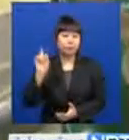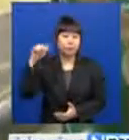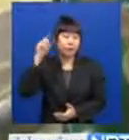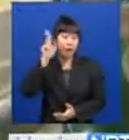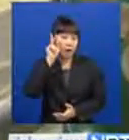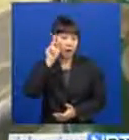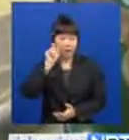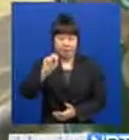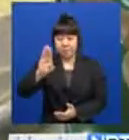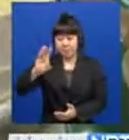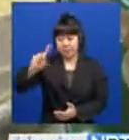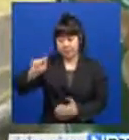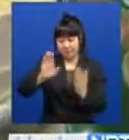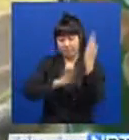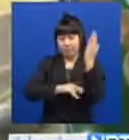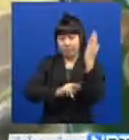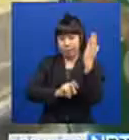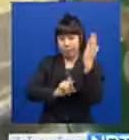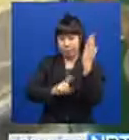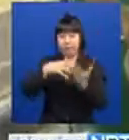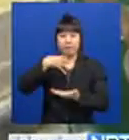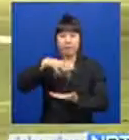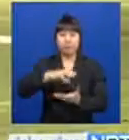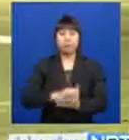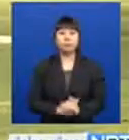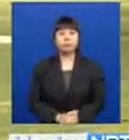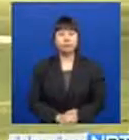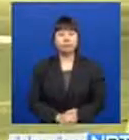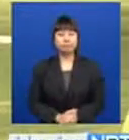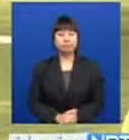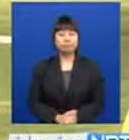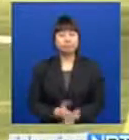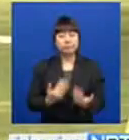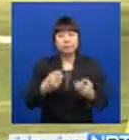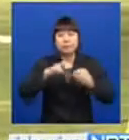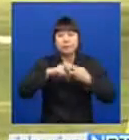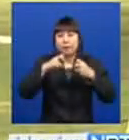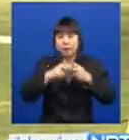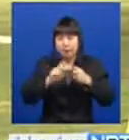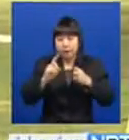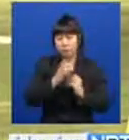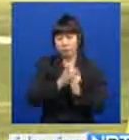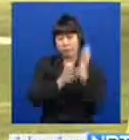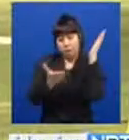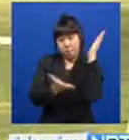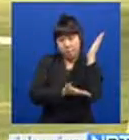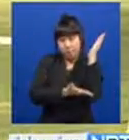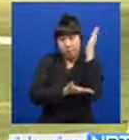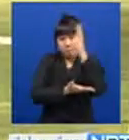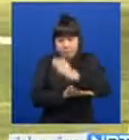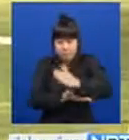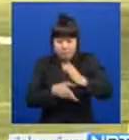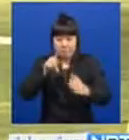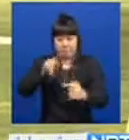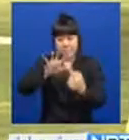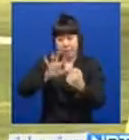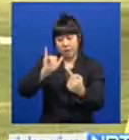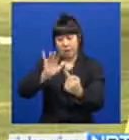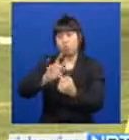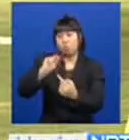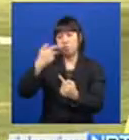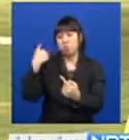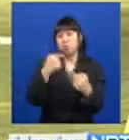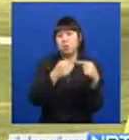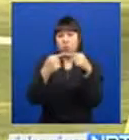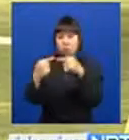นิษฐ์ NVT นครศรีธรรมราชรายงาน คุณผู้ชมคะปัญหาลักลอบการตัดไม้พยูงก็ยังมีอย่างต่อเนื่องนะคะรวมถึง